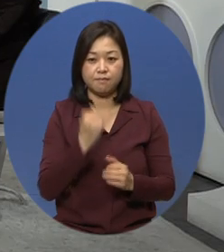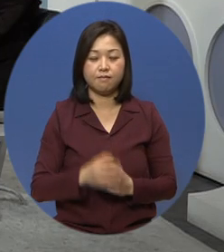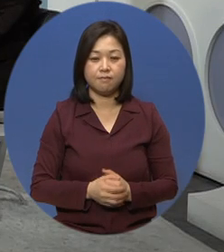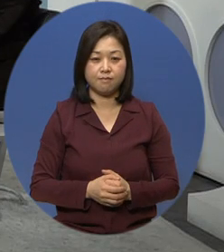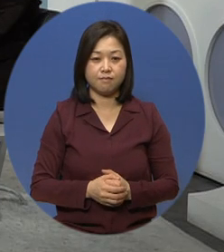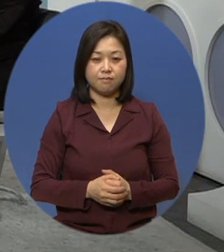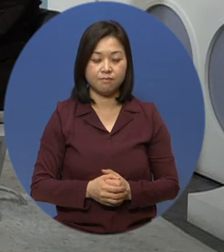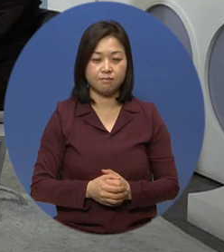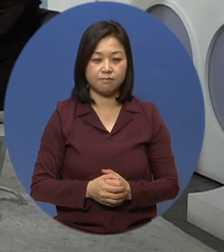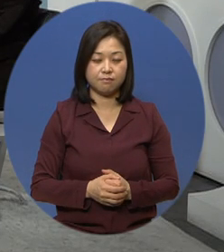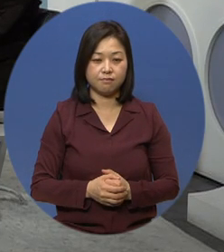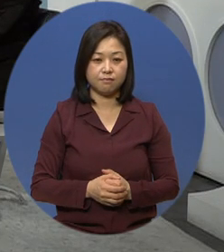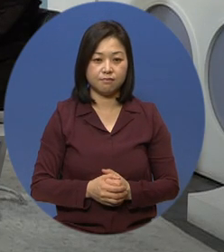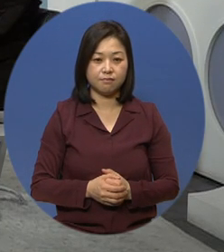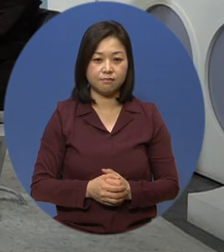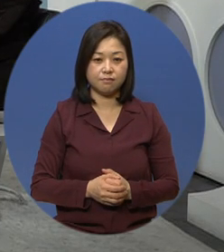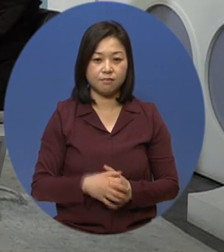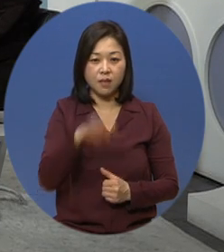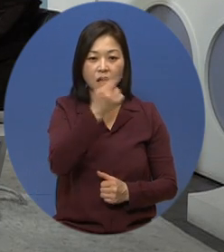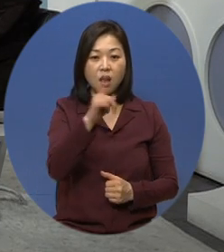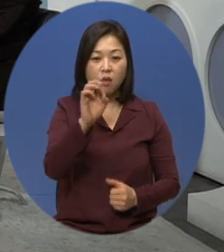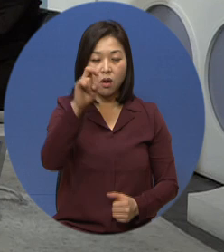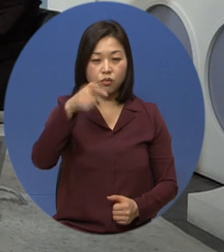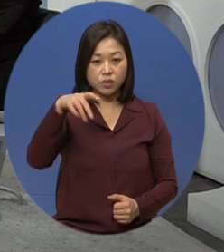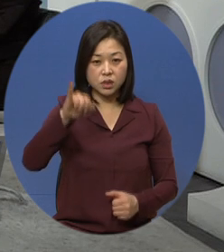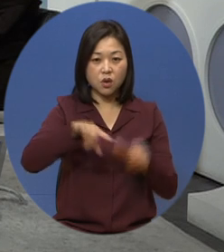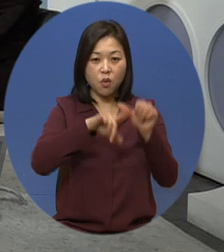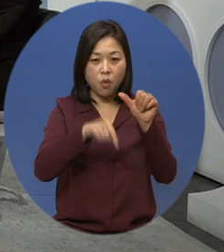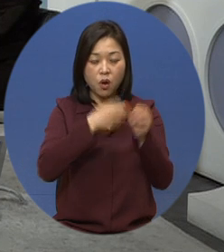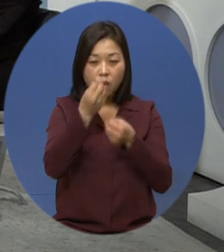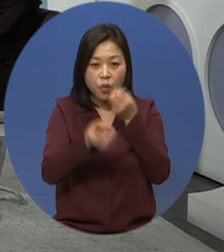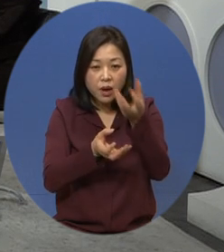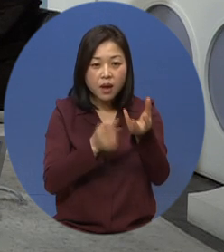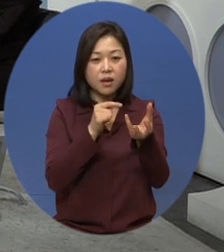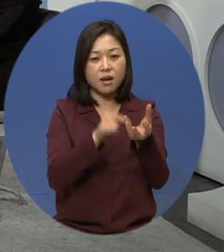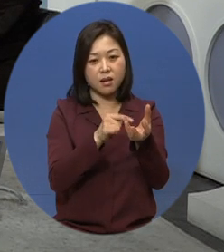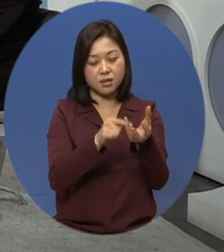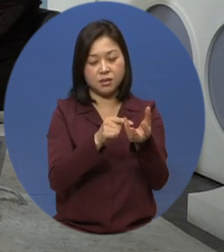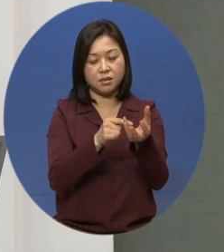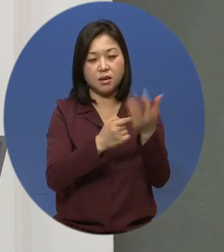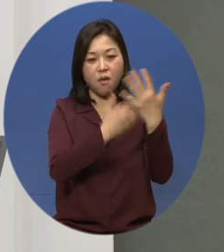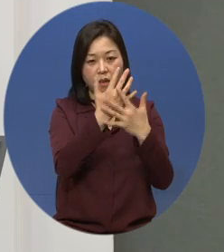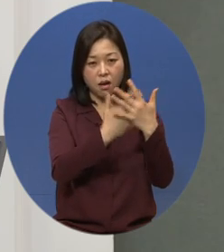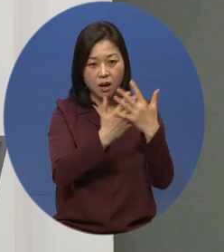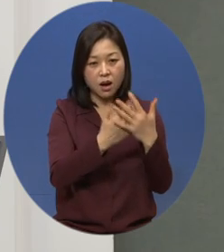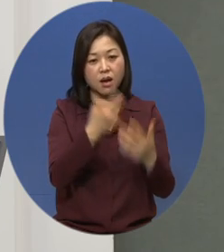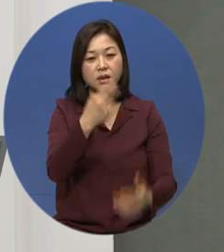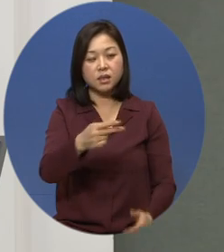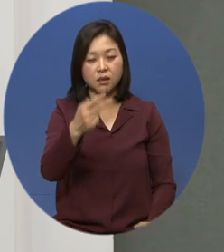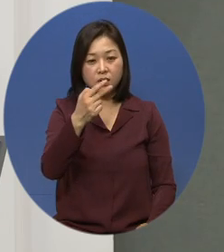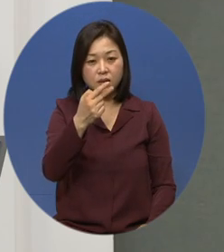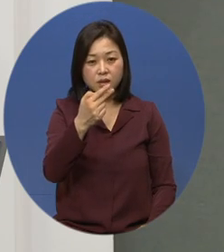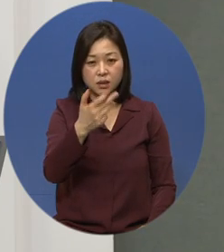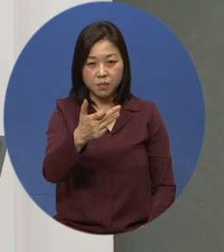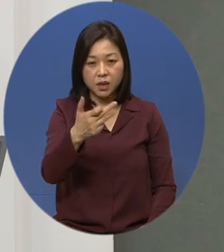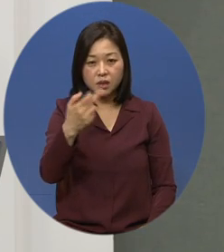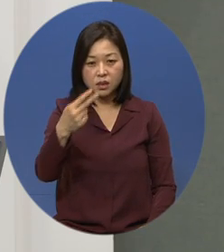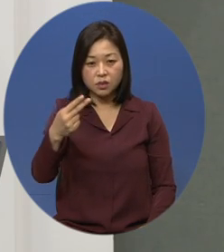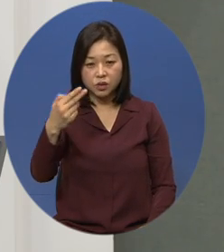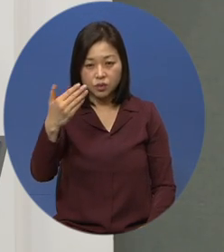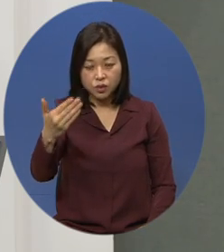참 안타까운 것이 황무지 오래고 애란 작품이 에 이전 19 년이나 18